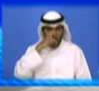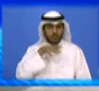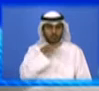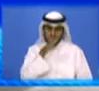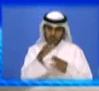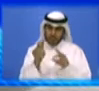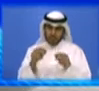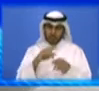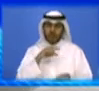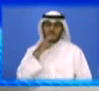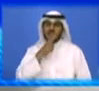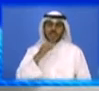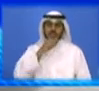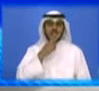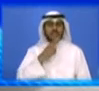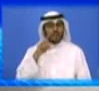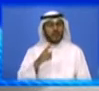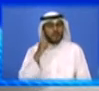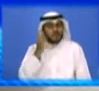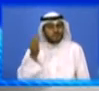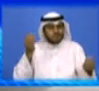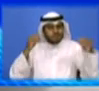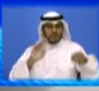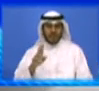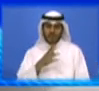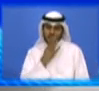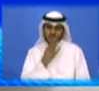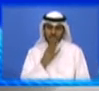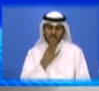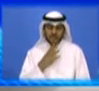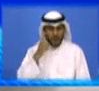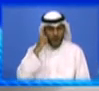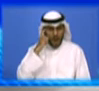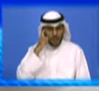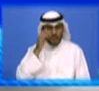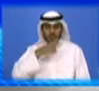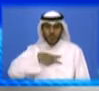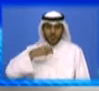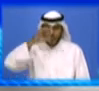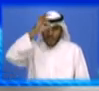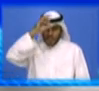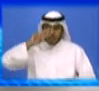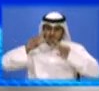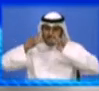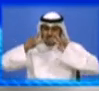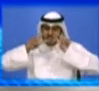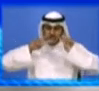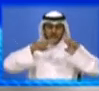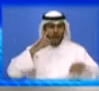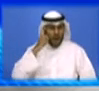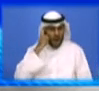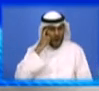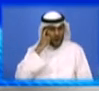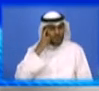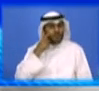الاحترازية أمنيا وتأهيليا تعمل حاليا متزامنة مع عمليات التتبع والبحث والتحري وجمع المعلومات